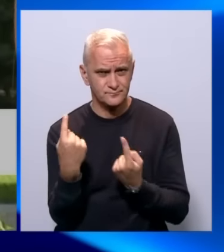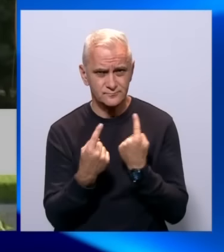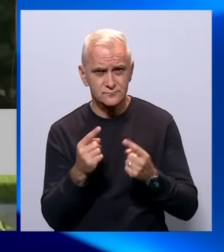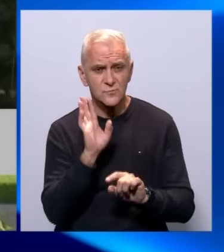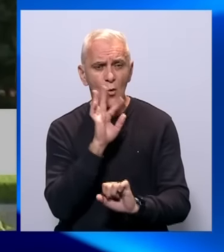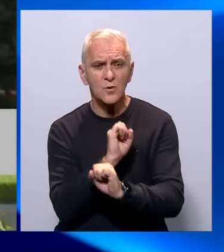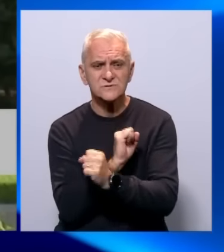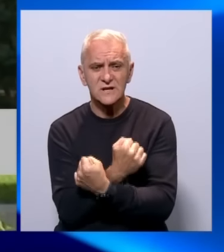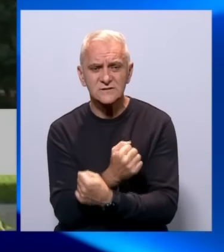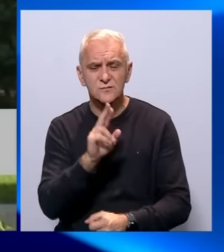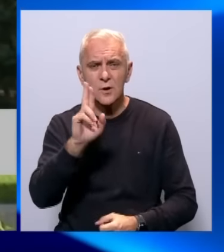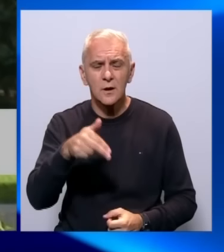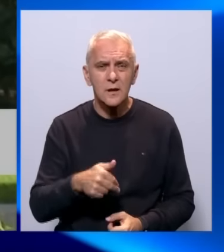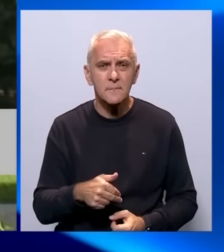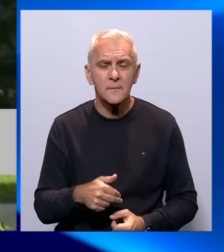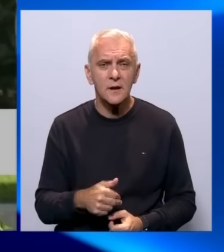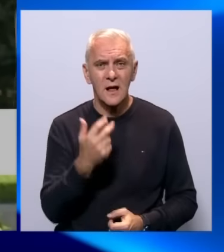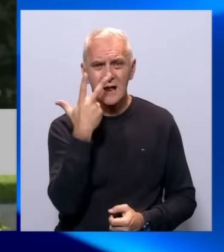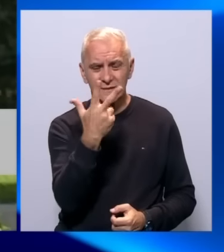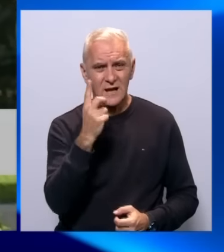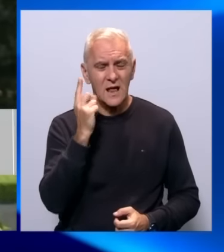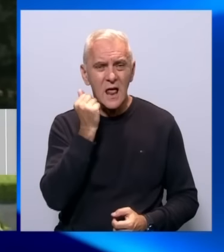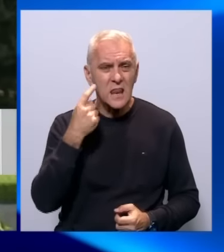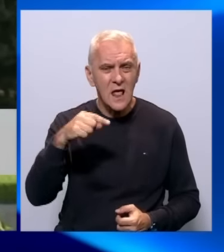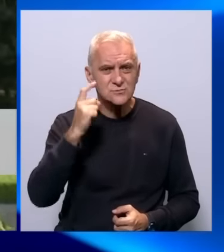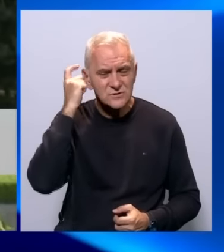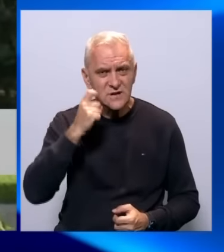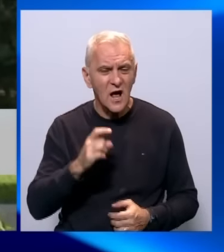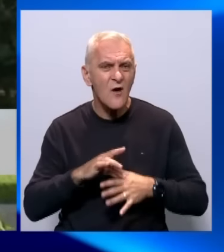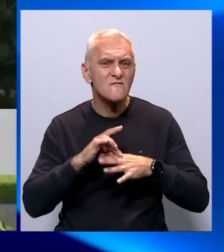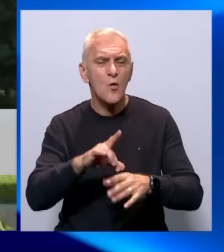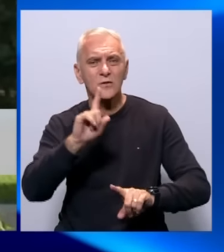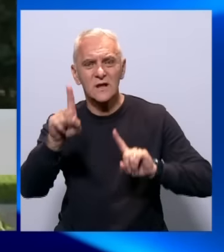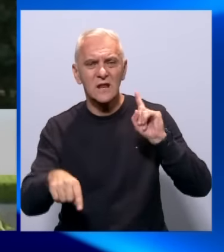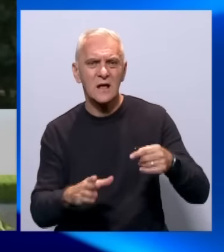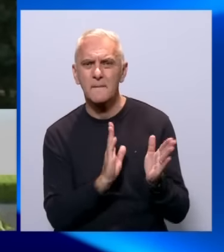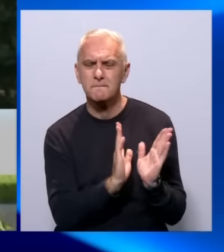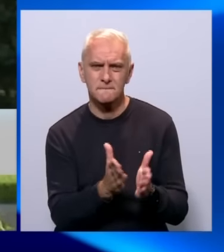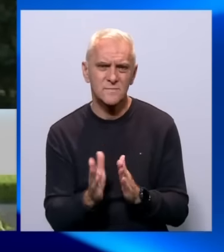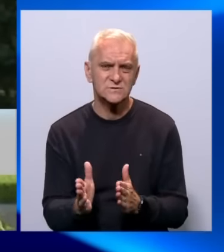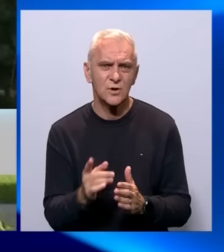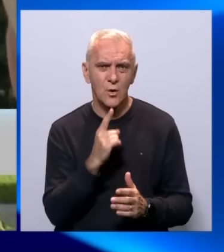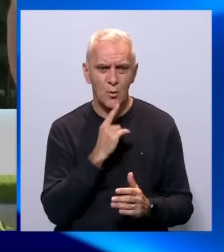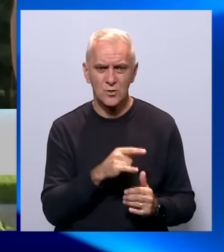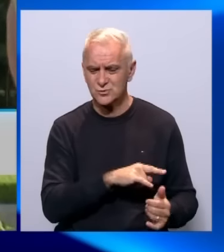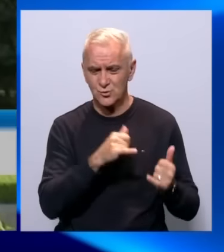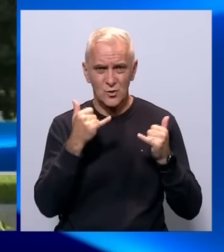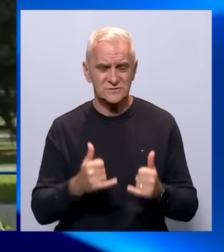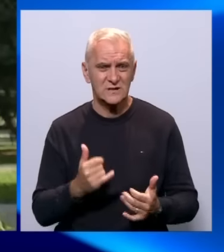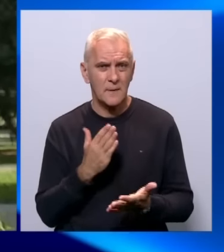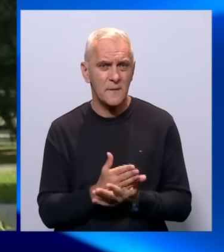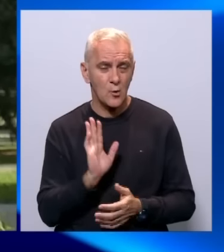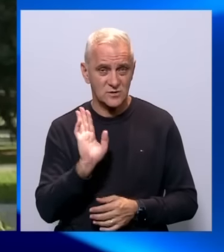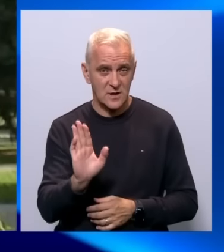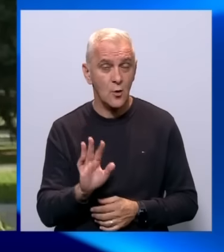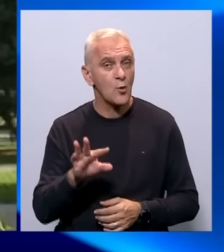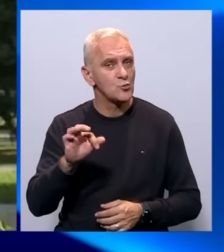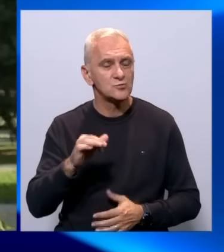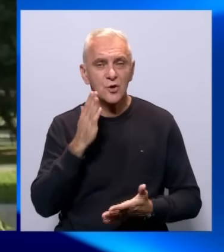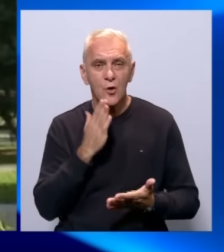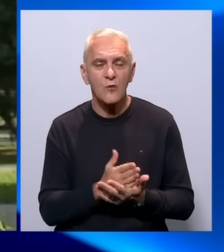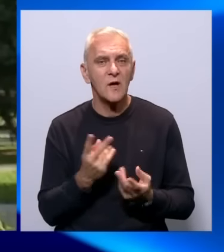Hercegovini imate, da kažem, 3 nacionalne stranke koje vode neke procese, koji su do sada je bilo tako, Tuzla je uvijek